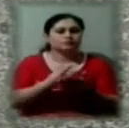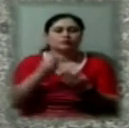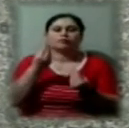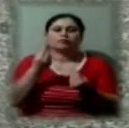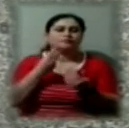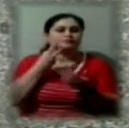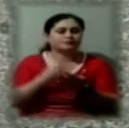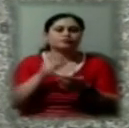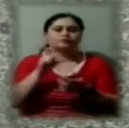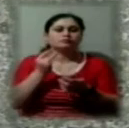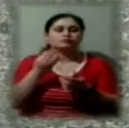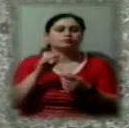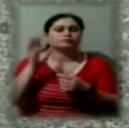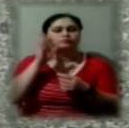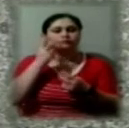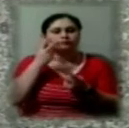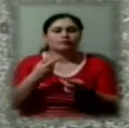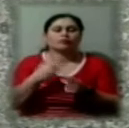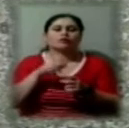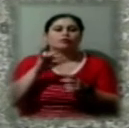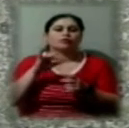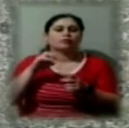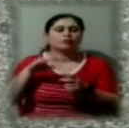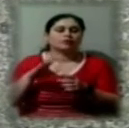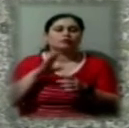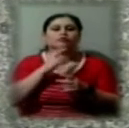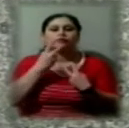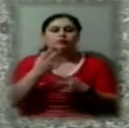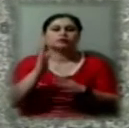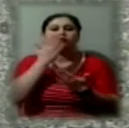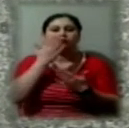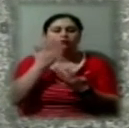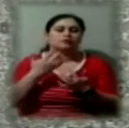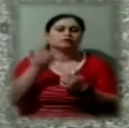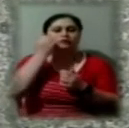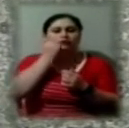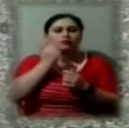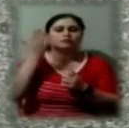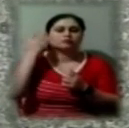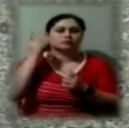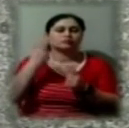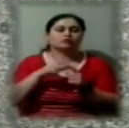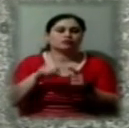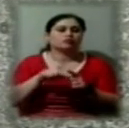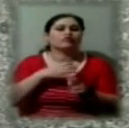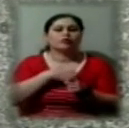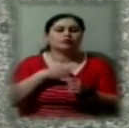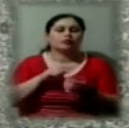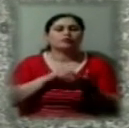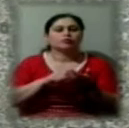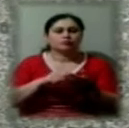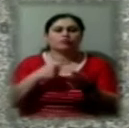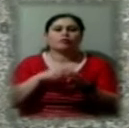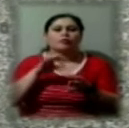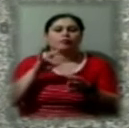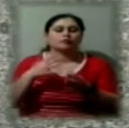зброю, хлопці побачили кулемет, там дівчата побачили дзеркало от старинне. І, відповідно, також дуже важливо підкреслити ці моменти, на які вони